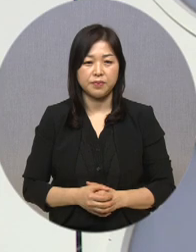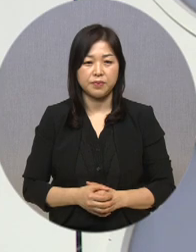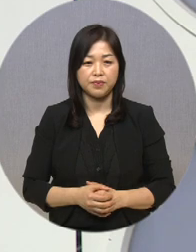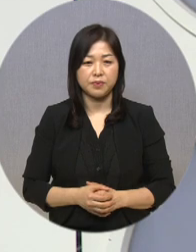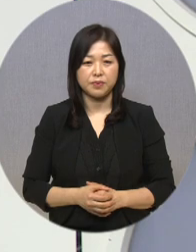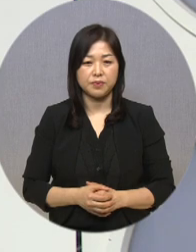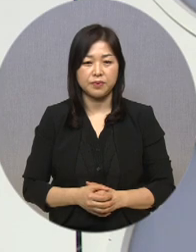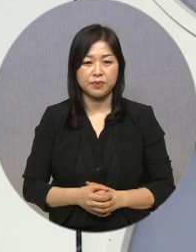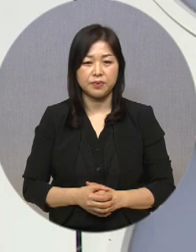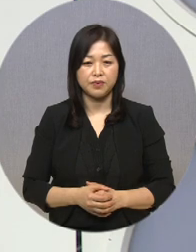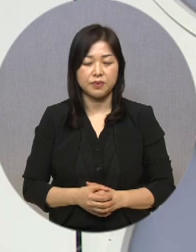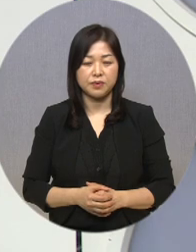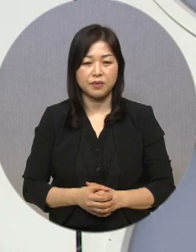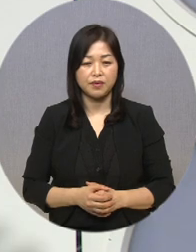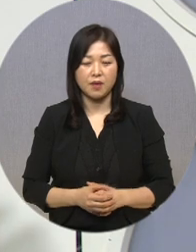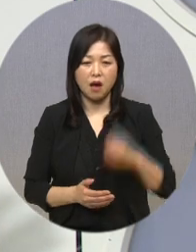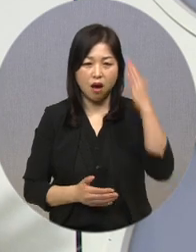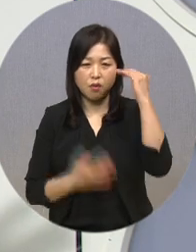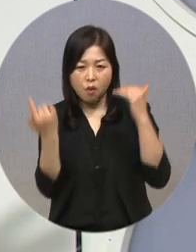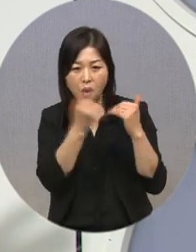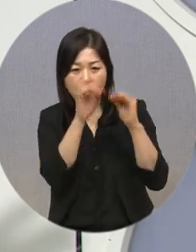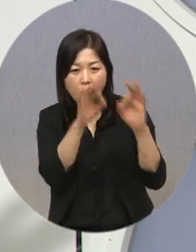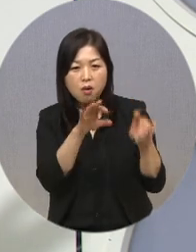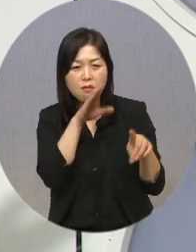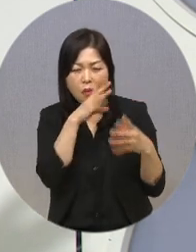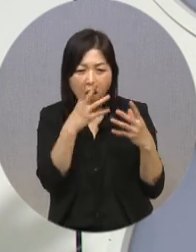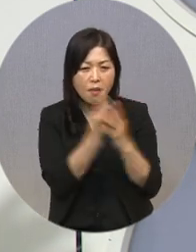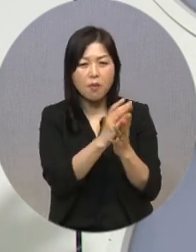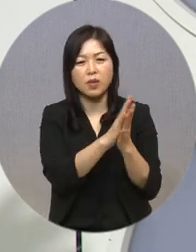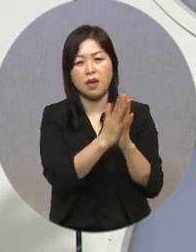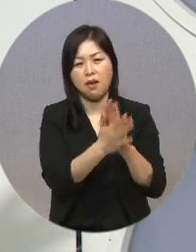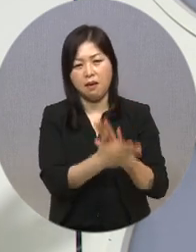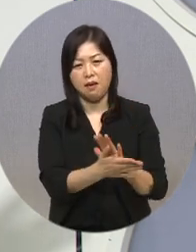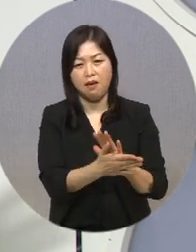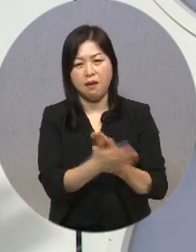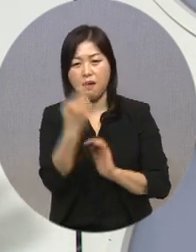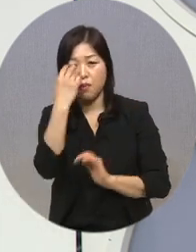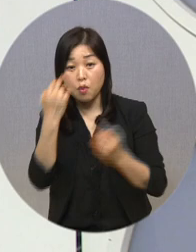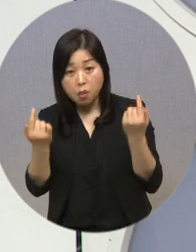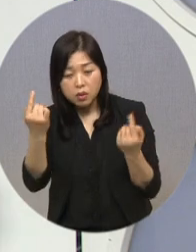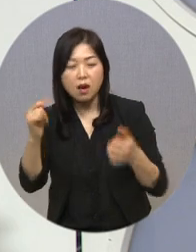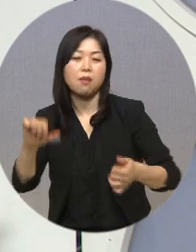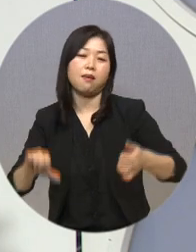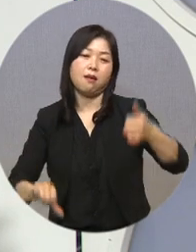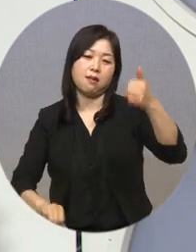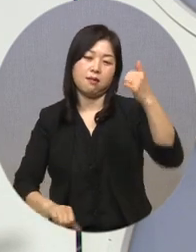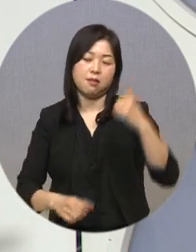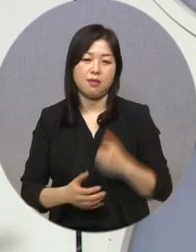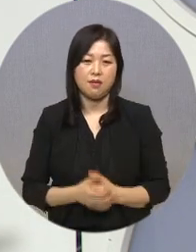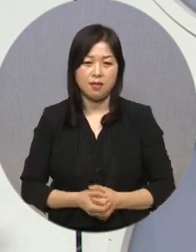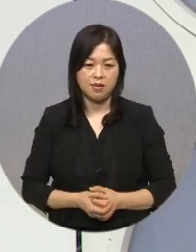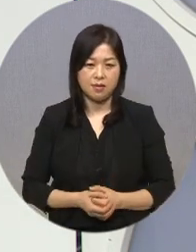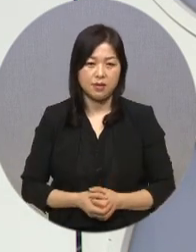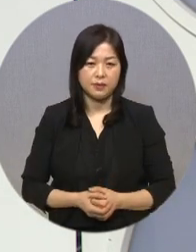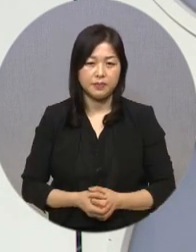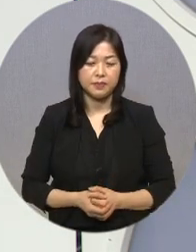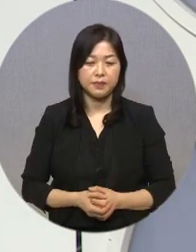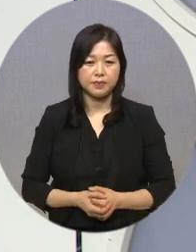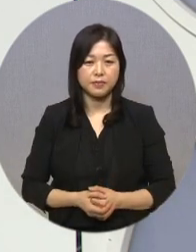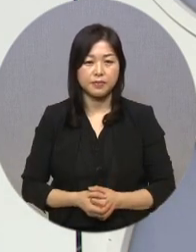그렇게까지 완전히 이건 뭐 지금 보니까 미국보다 더 나아요 얘가. 예, 예. 모든 게 예.